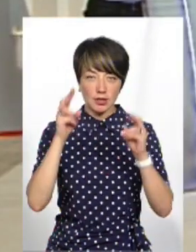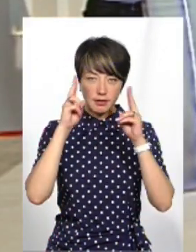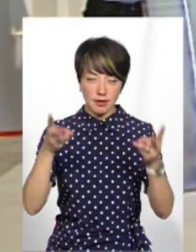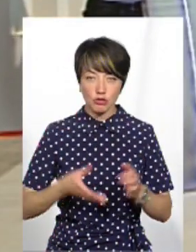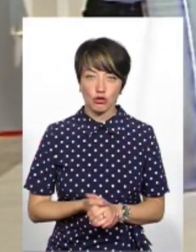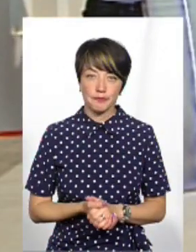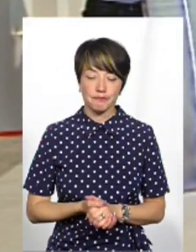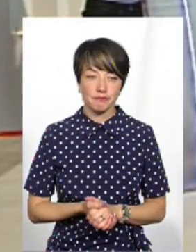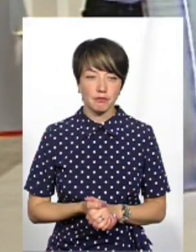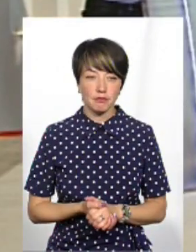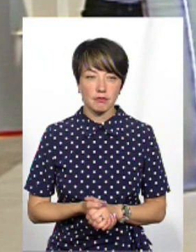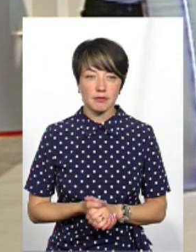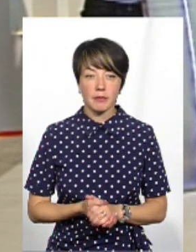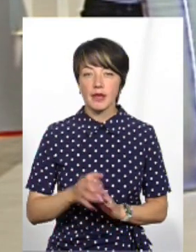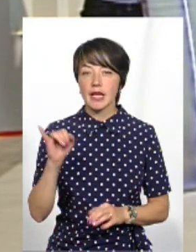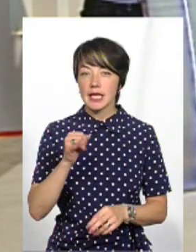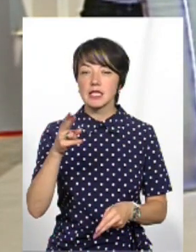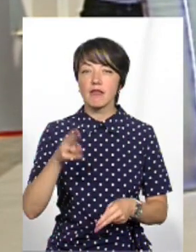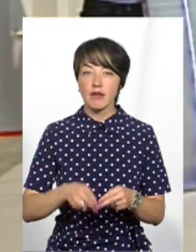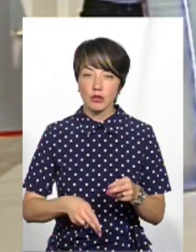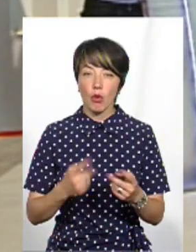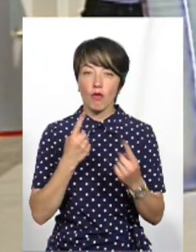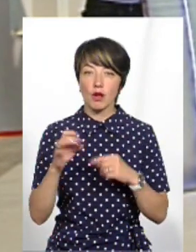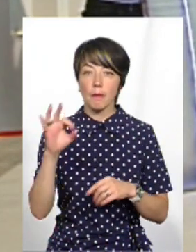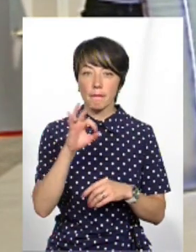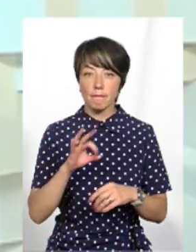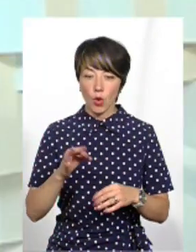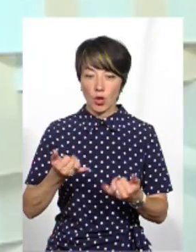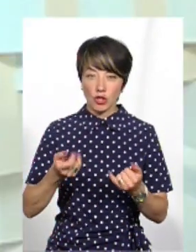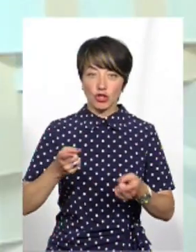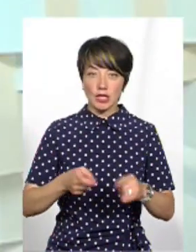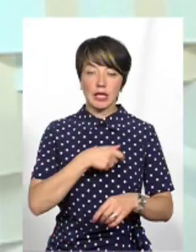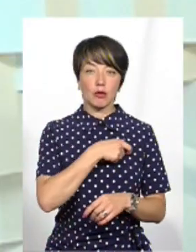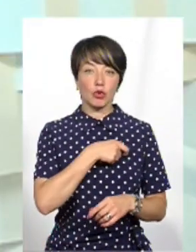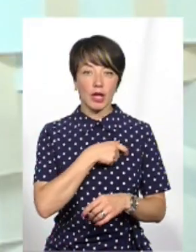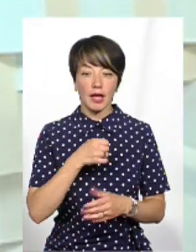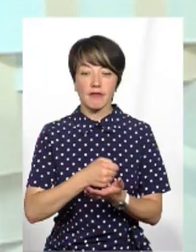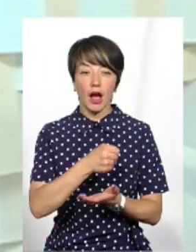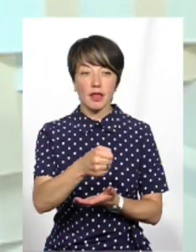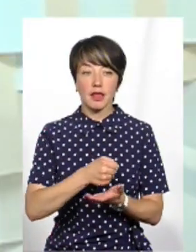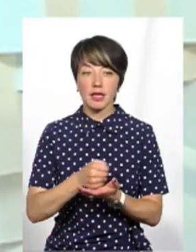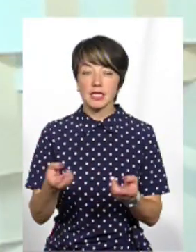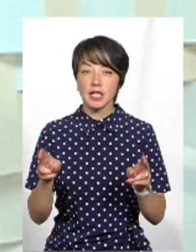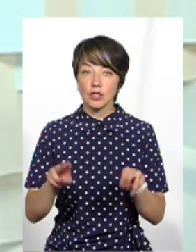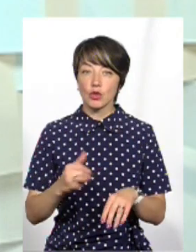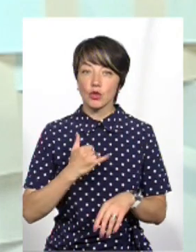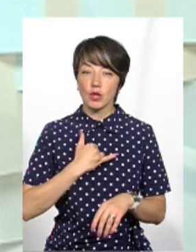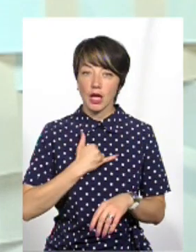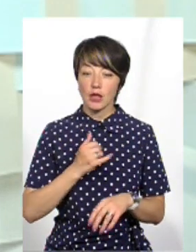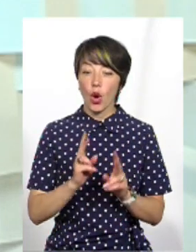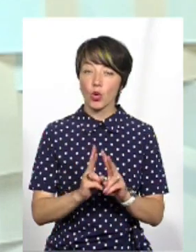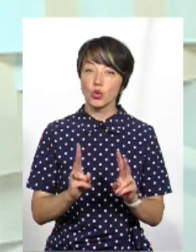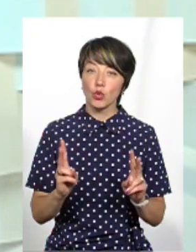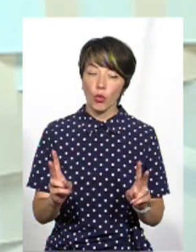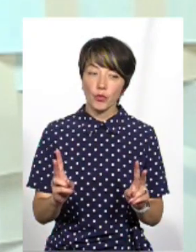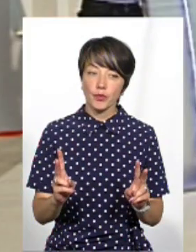ще не знаєш. Ну і завершуємо говорити про чинних депутатів і кандидатів. Залишились у нас і ті,